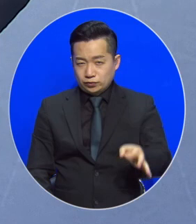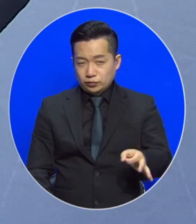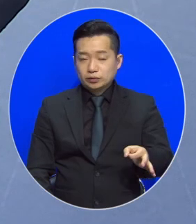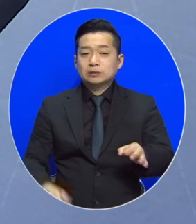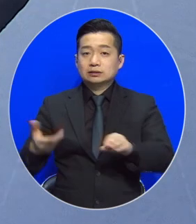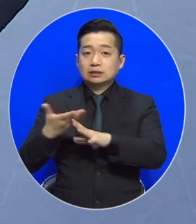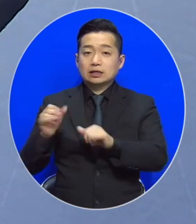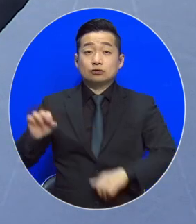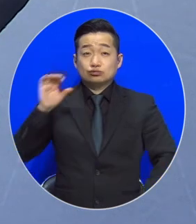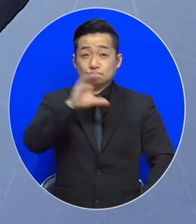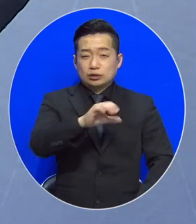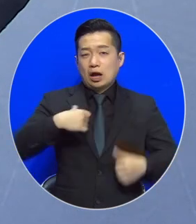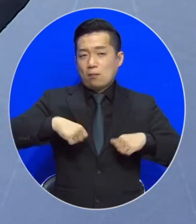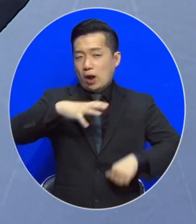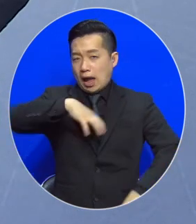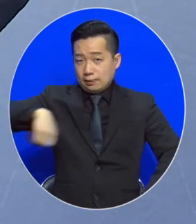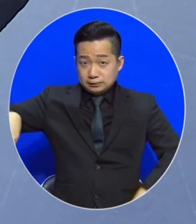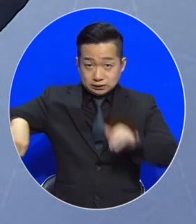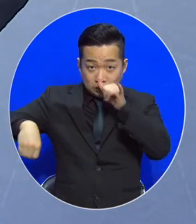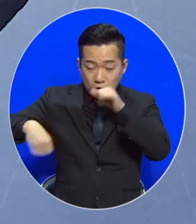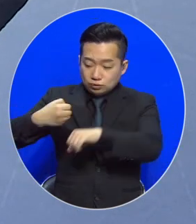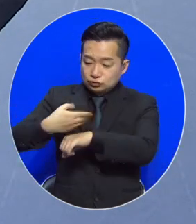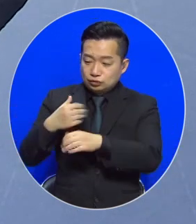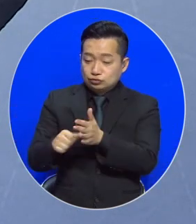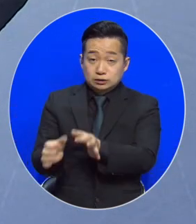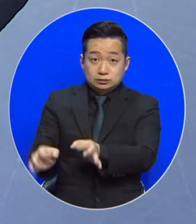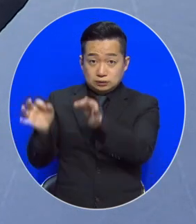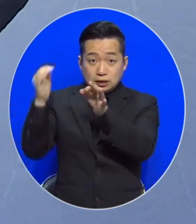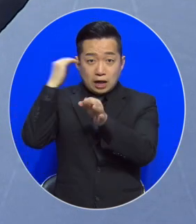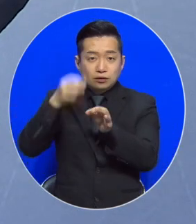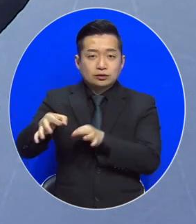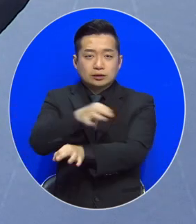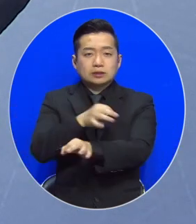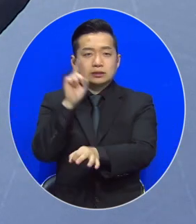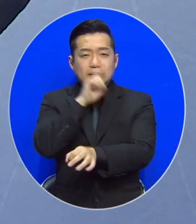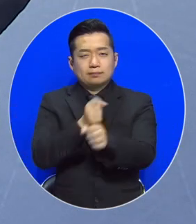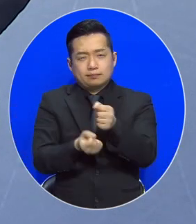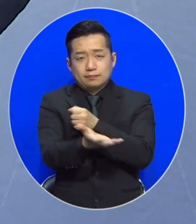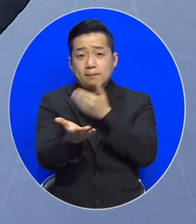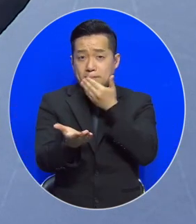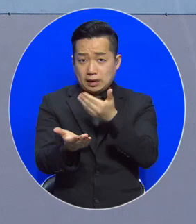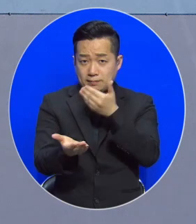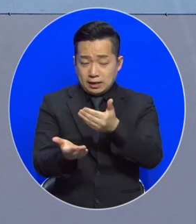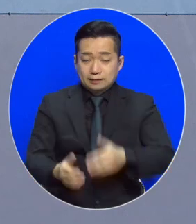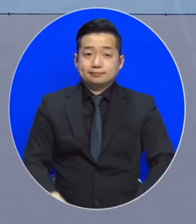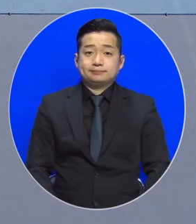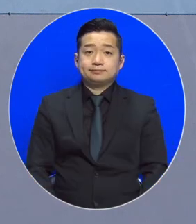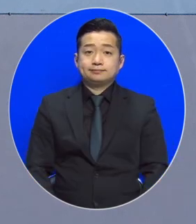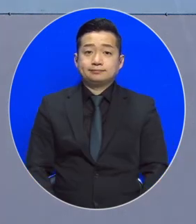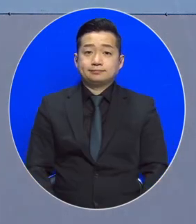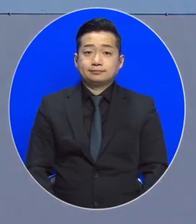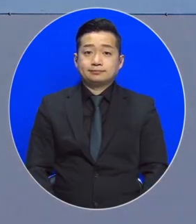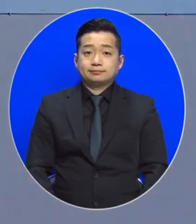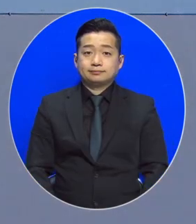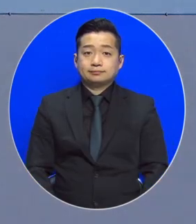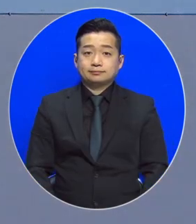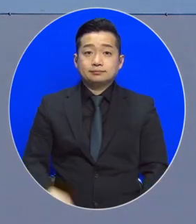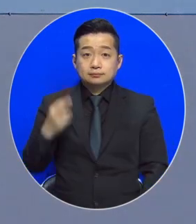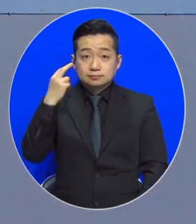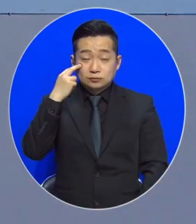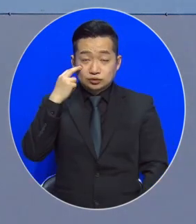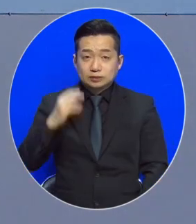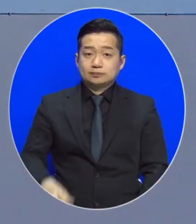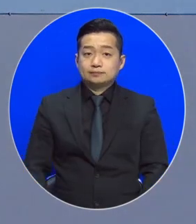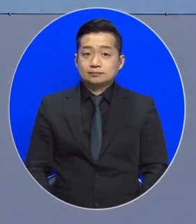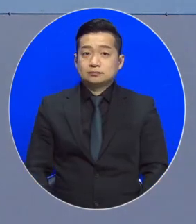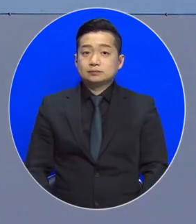유출 수입물가 상승 등 국내 경제에 악영향을 미칠 수가 있기 때문입니다 미국